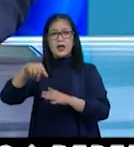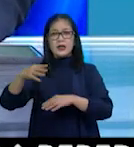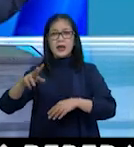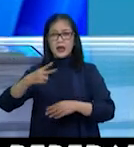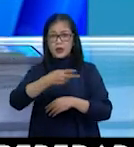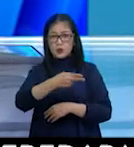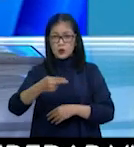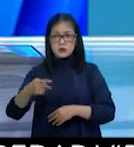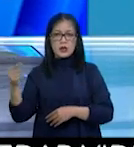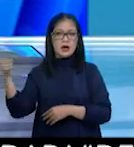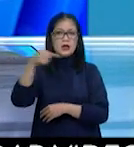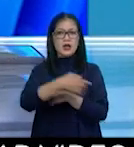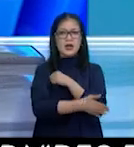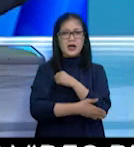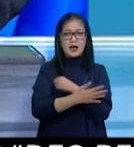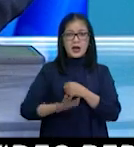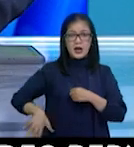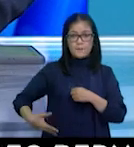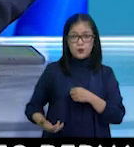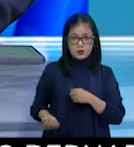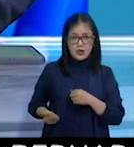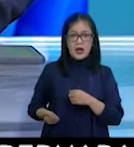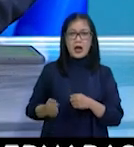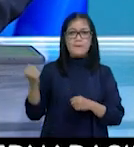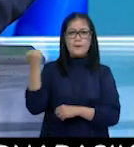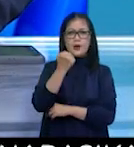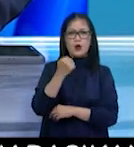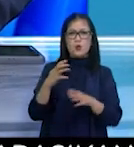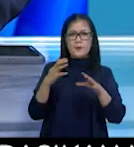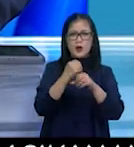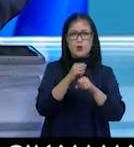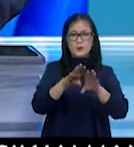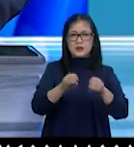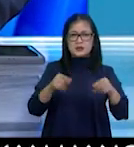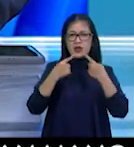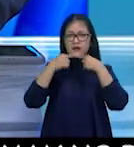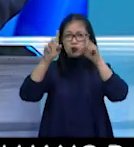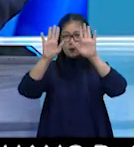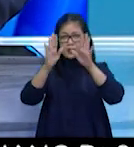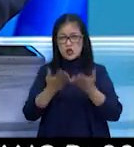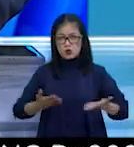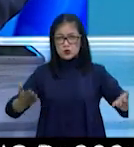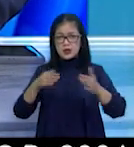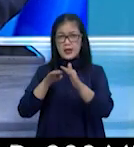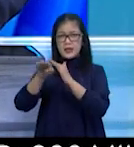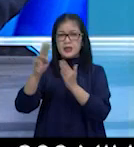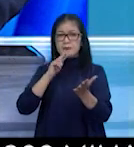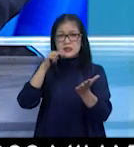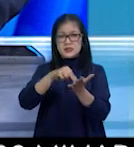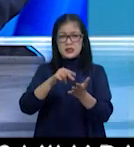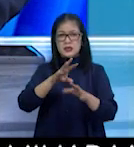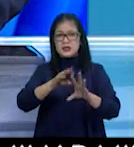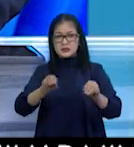Pelaku merekrut pekerja melalui media sosial dan tidak mengantongi izin untuk mengirimkan tenaga kerja ke luar negeri.